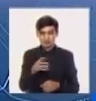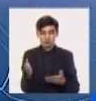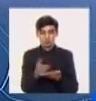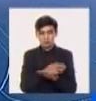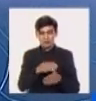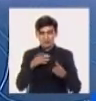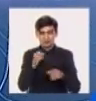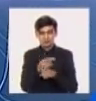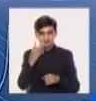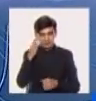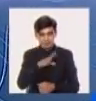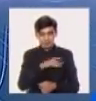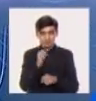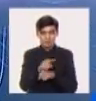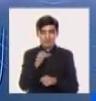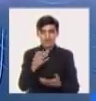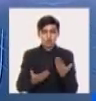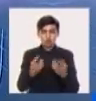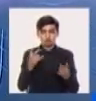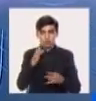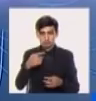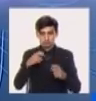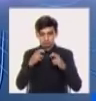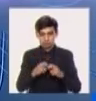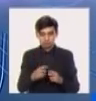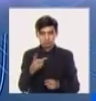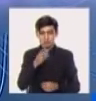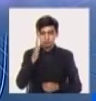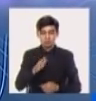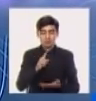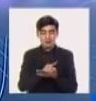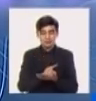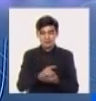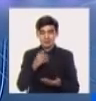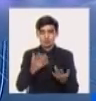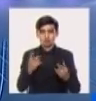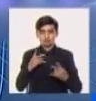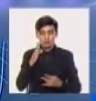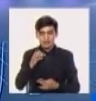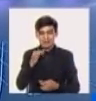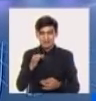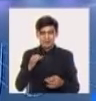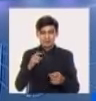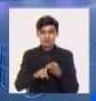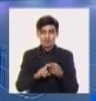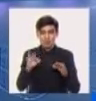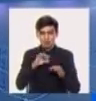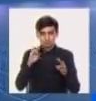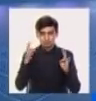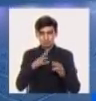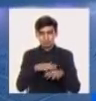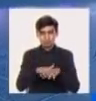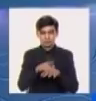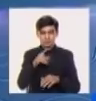Қасым Жомарт Тоқаев тіпті қажет болса тергеу жүргізу керектігін айтты. Елдегі індеттің таралу ахуалына көңілі толмаған